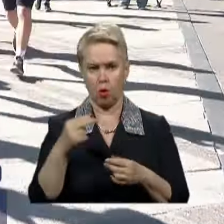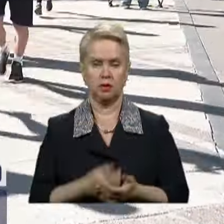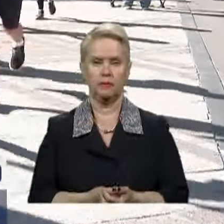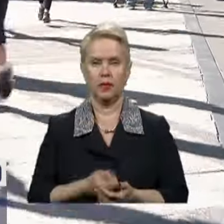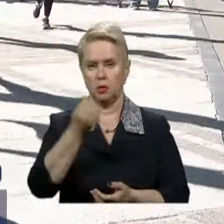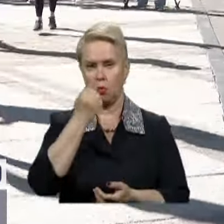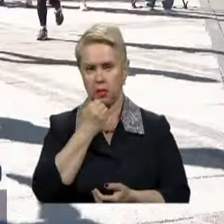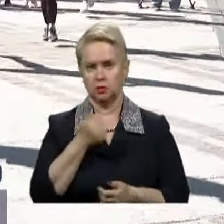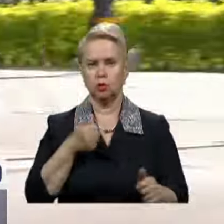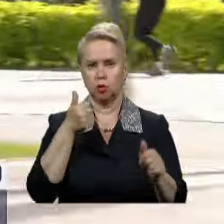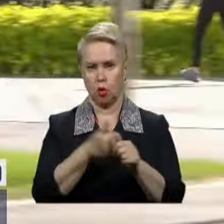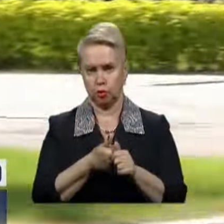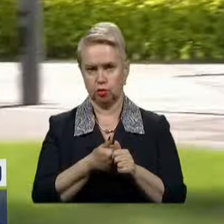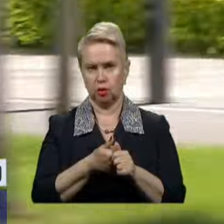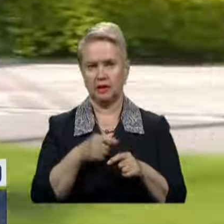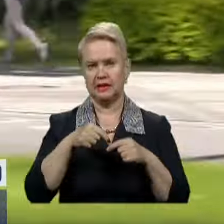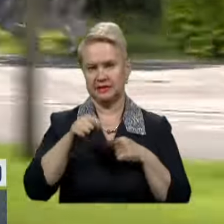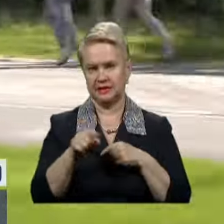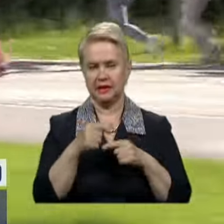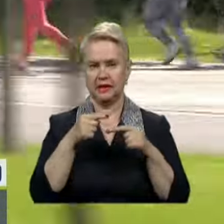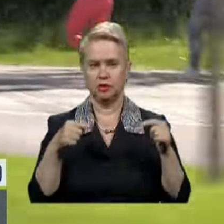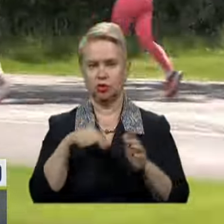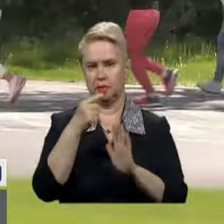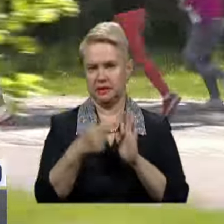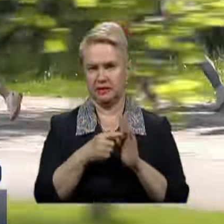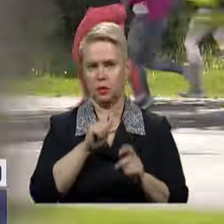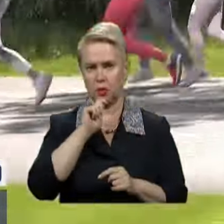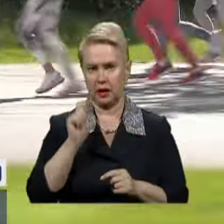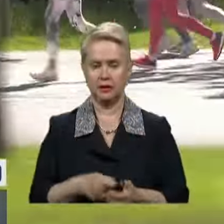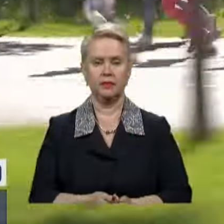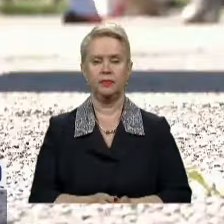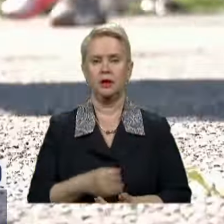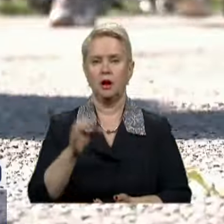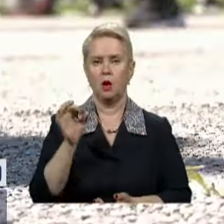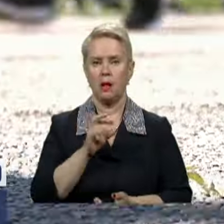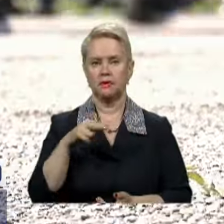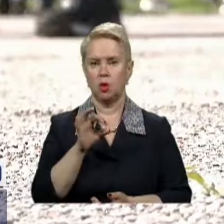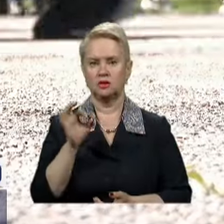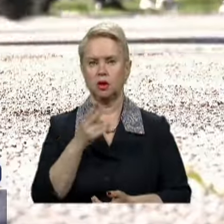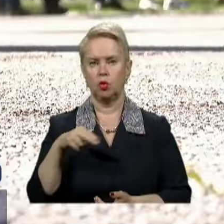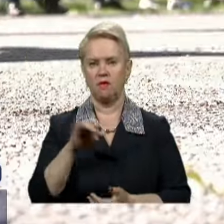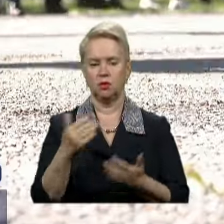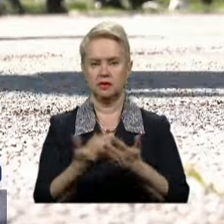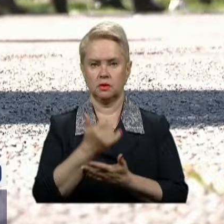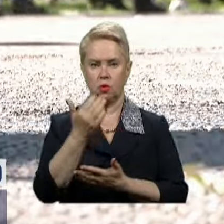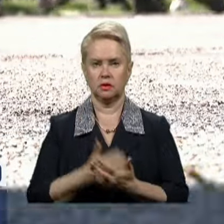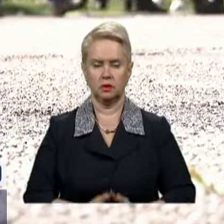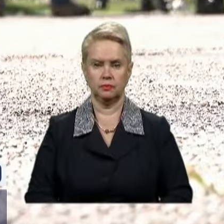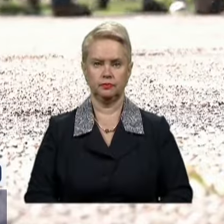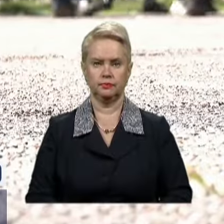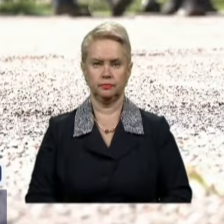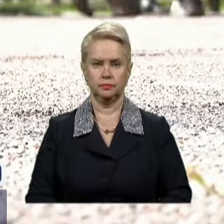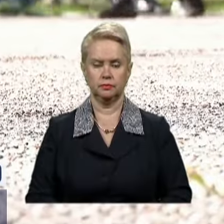До благодійності долучилися дистанційно і інші міста та країни. Олена Петриченко, Олександр Довгань. Новини 11